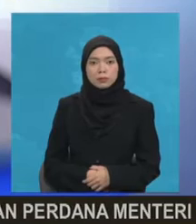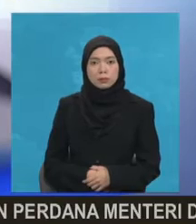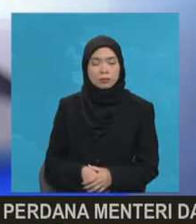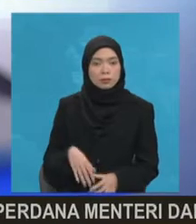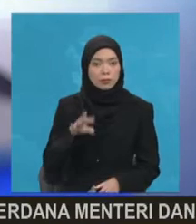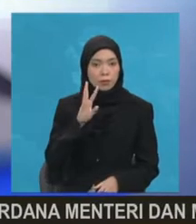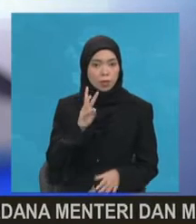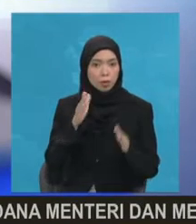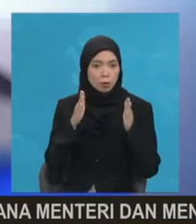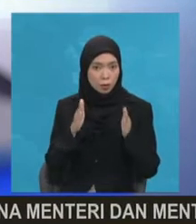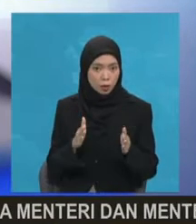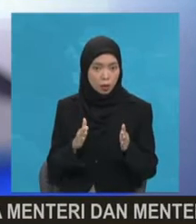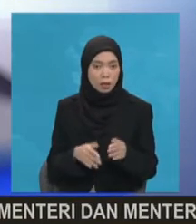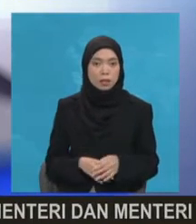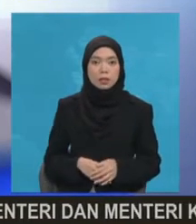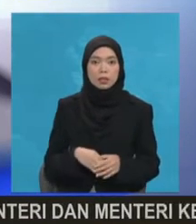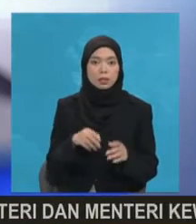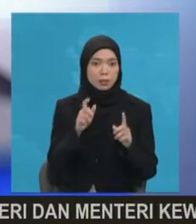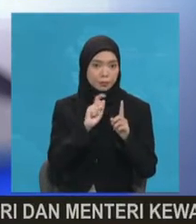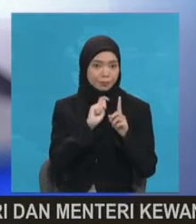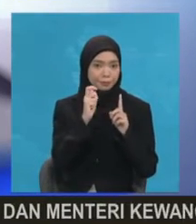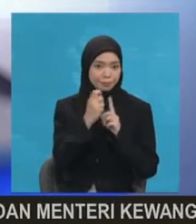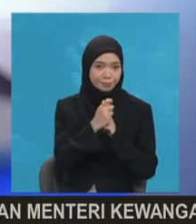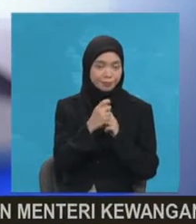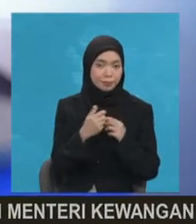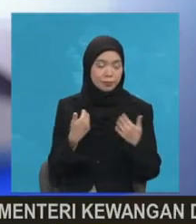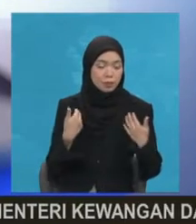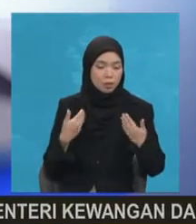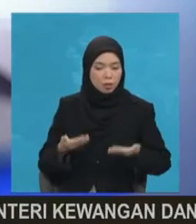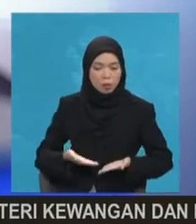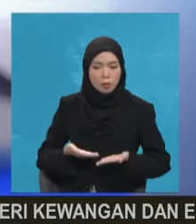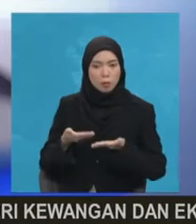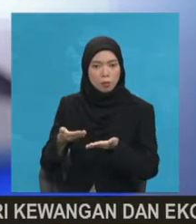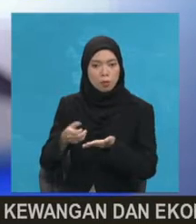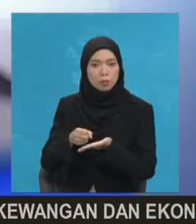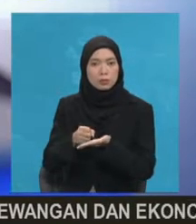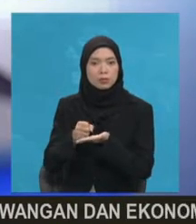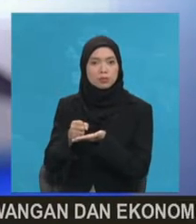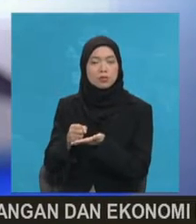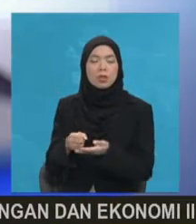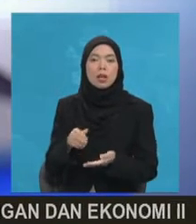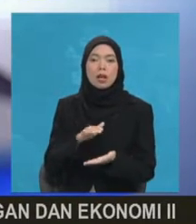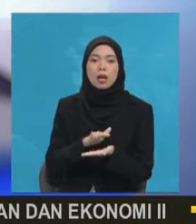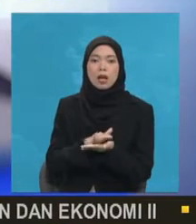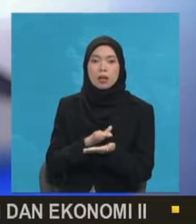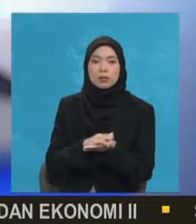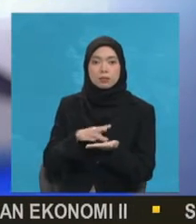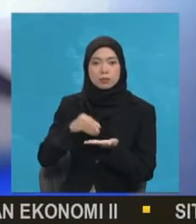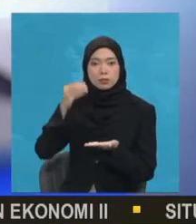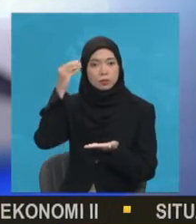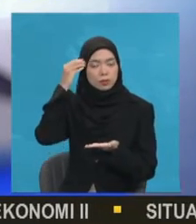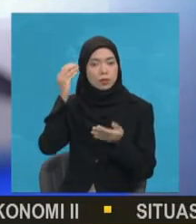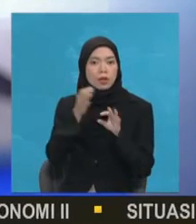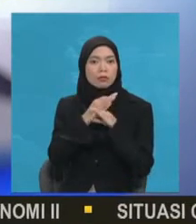enam orang anak tempatan dianugerahkan beasiswa pelajar asing fulbright dan beasiswa fulbright Amerika Syarikat